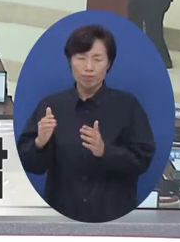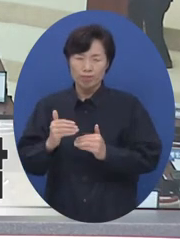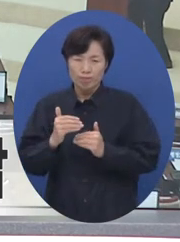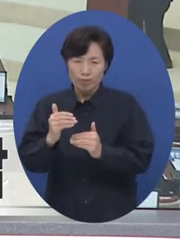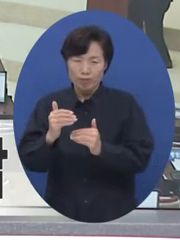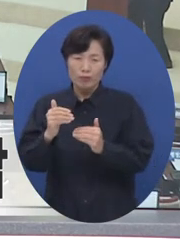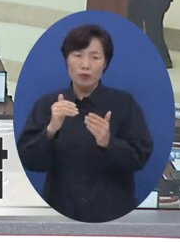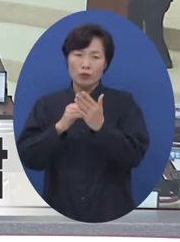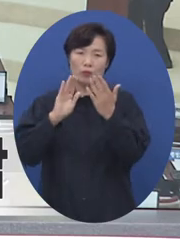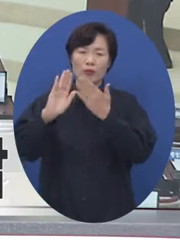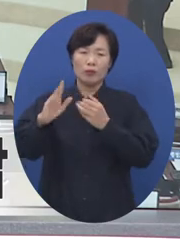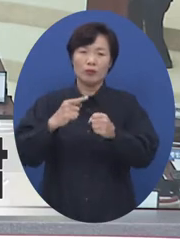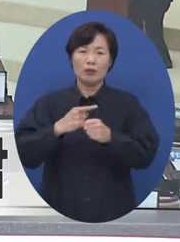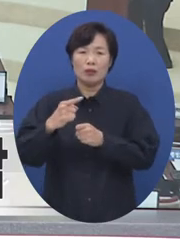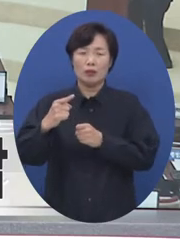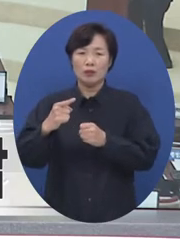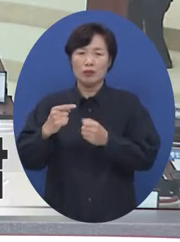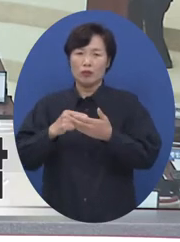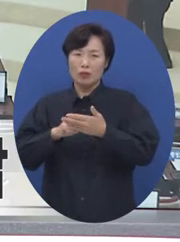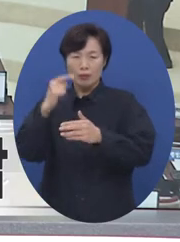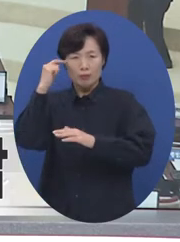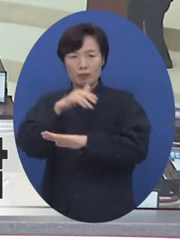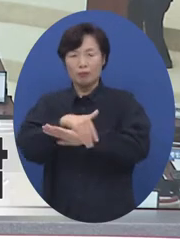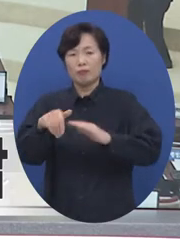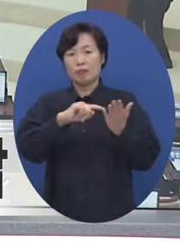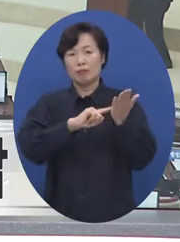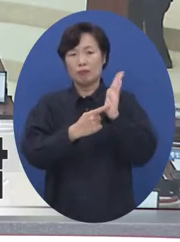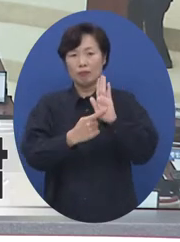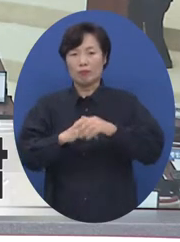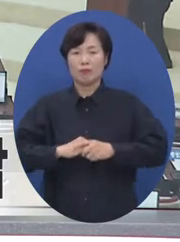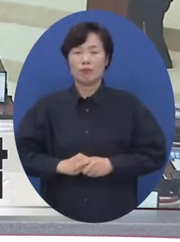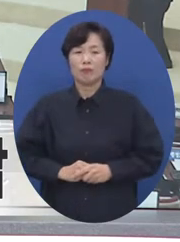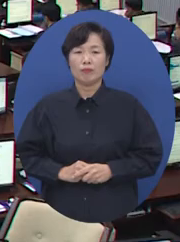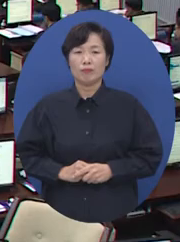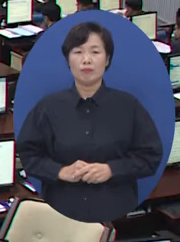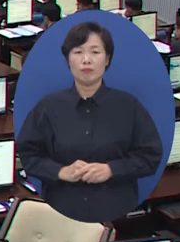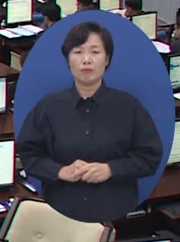거쳐 내년 하반기에 사업 시행을 추진하겠다고 밝혔습니다.